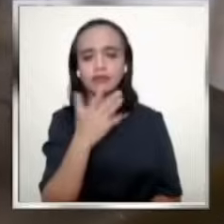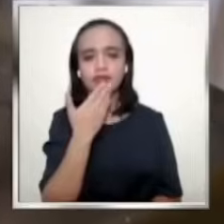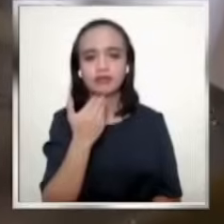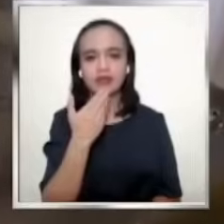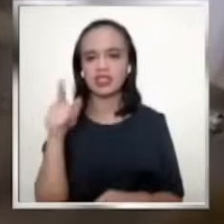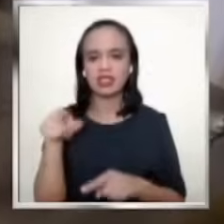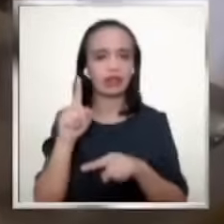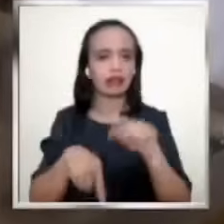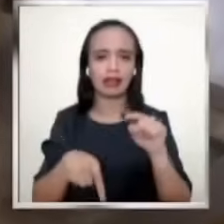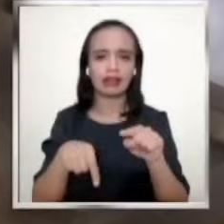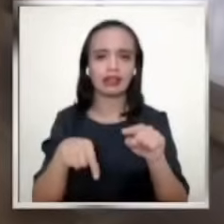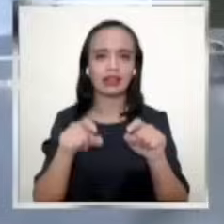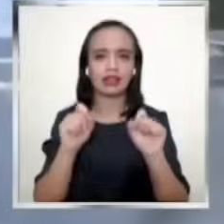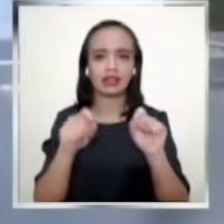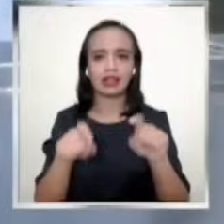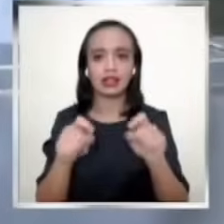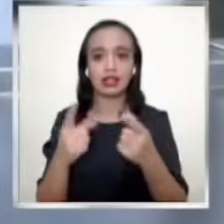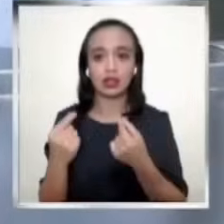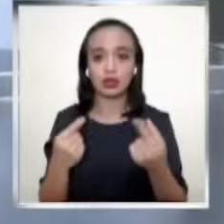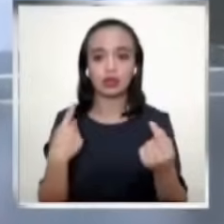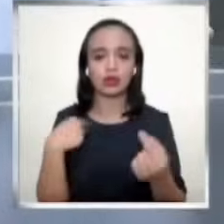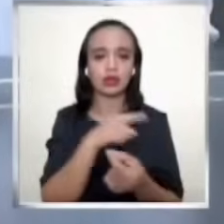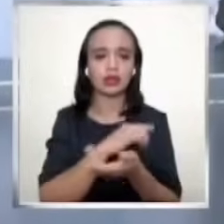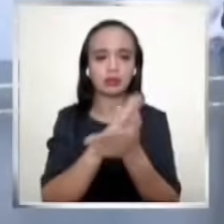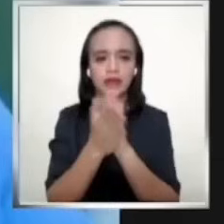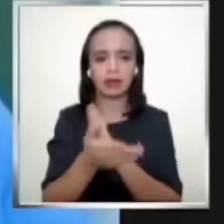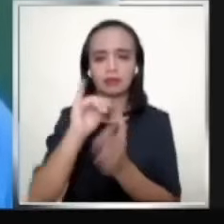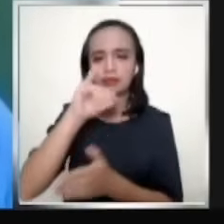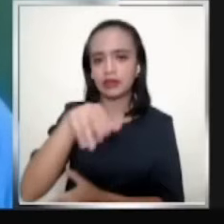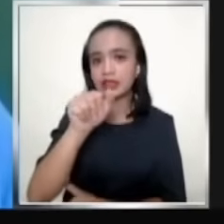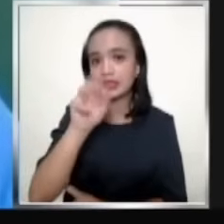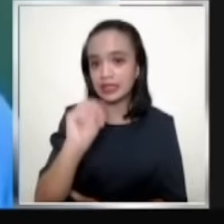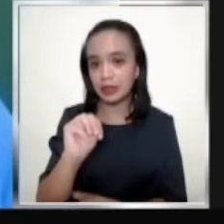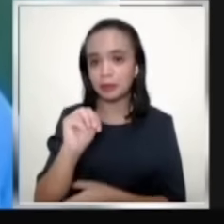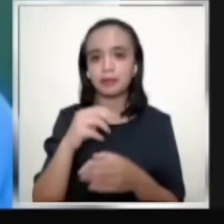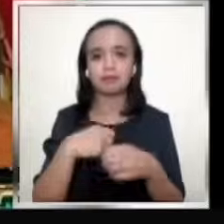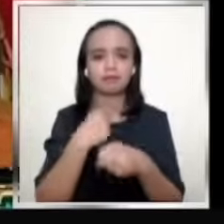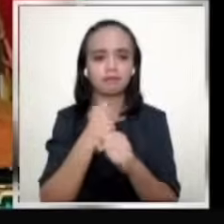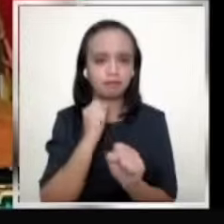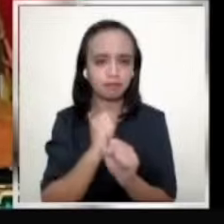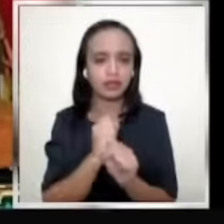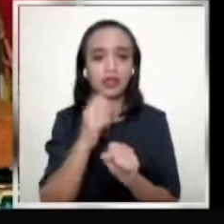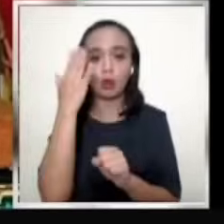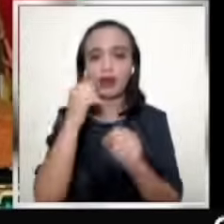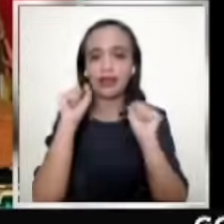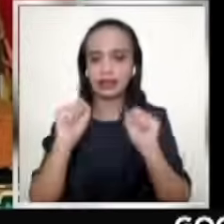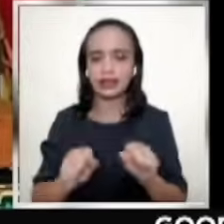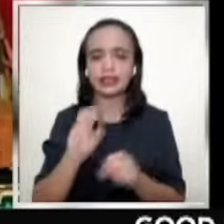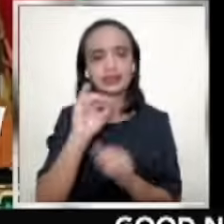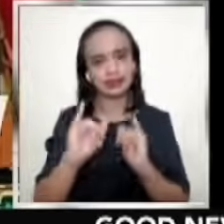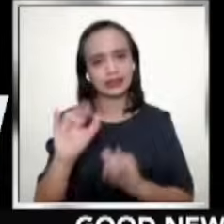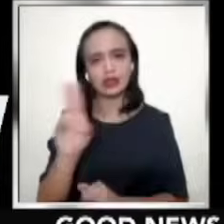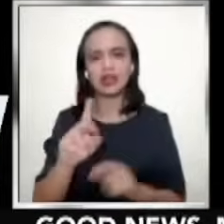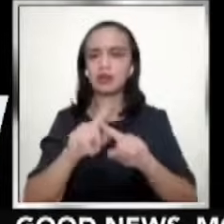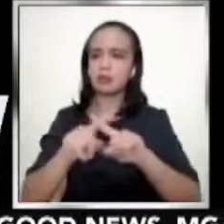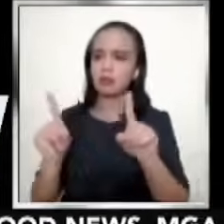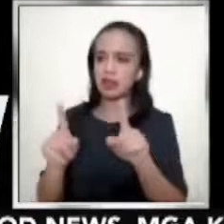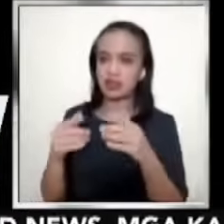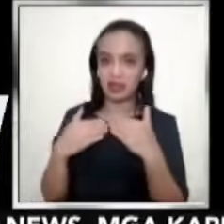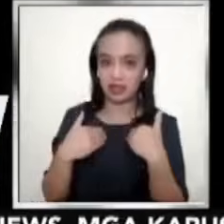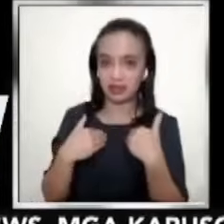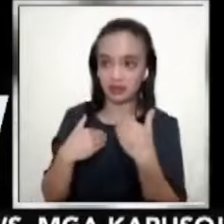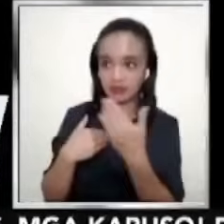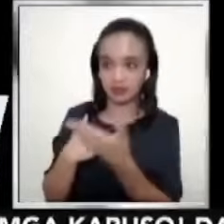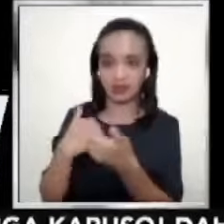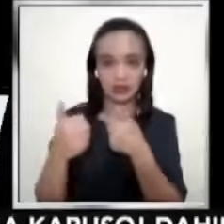masayang. Ginagawa namin jam, ginagawa namin dehydrated jackfruit para magamit pa rin siya. Pero may laban kaya ang langka ni Emmanuel sa may hawak kayo ng